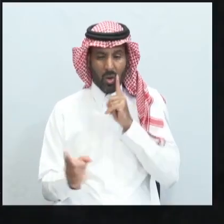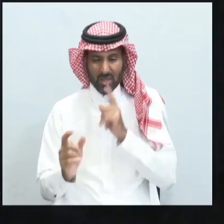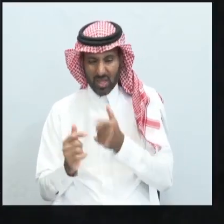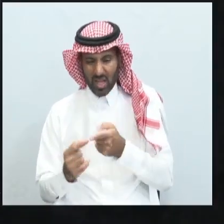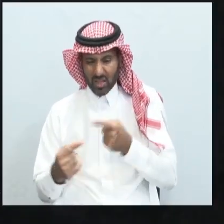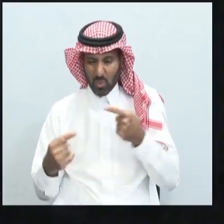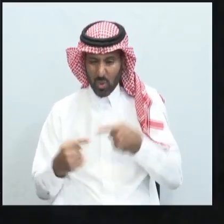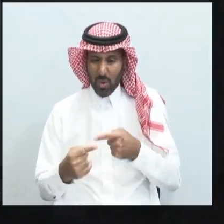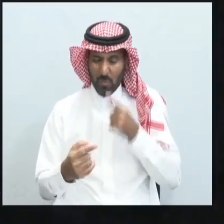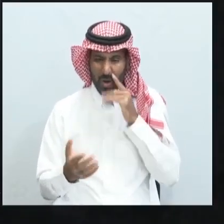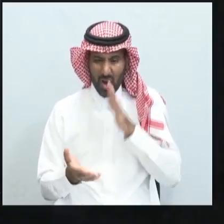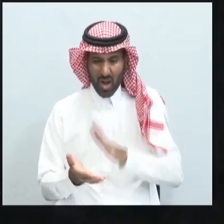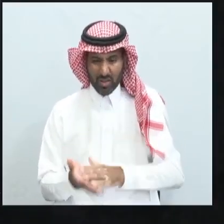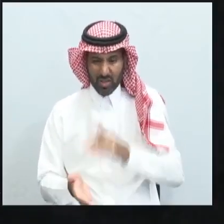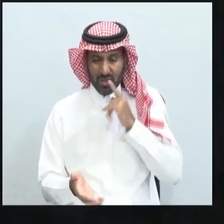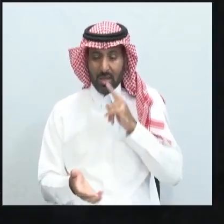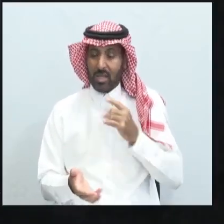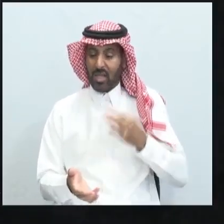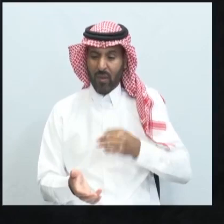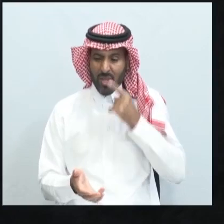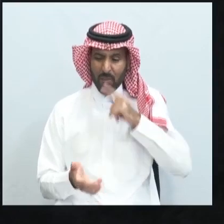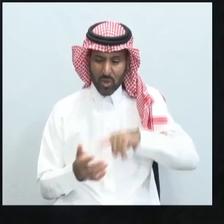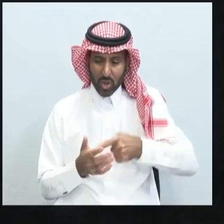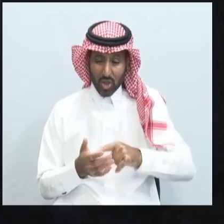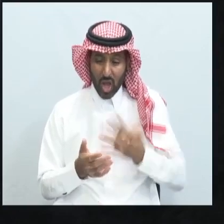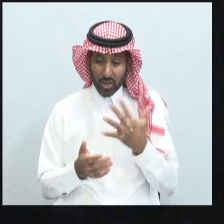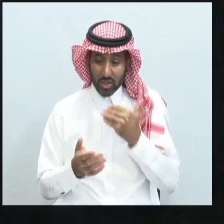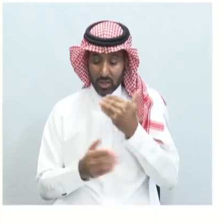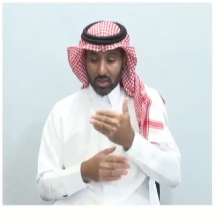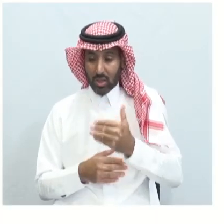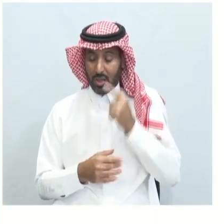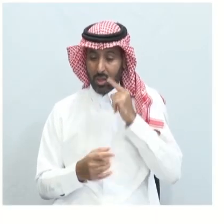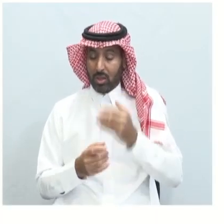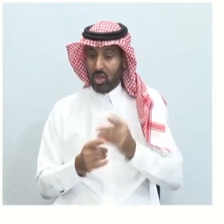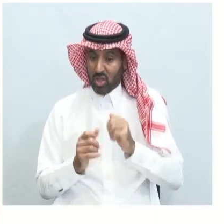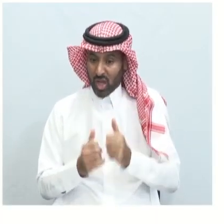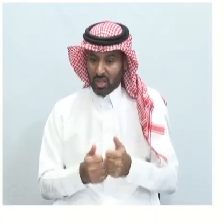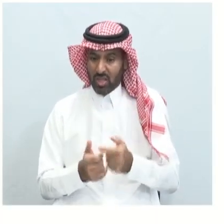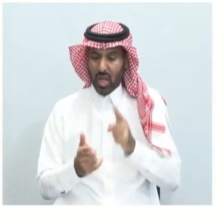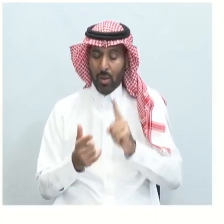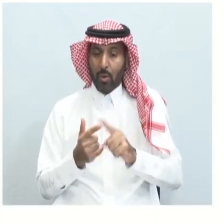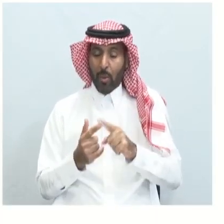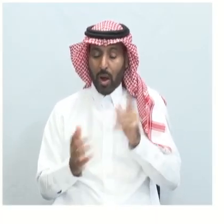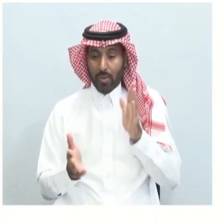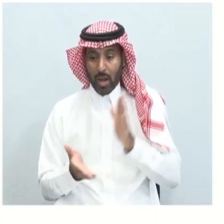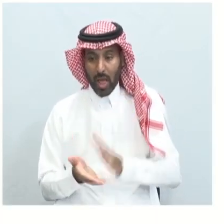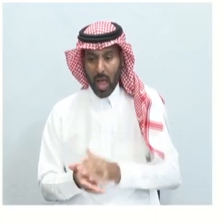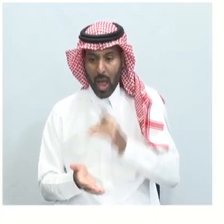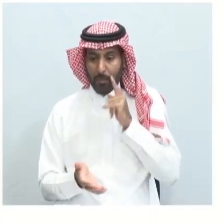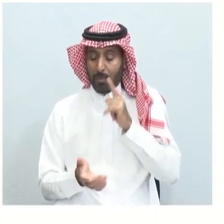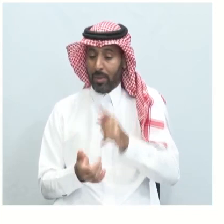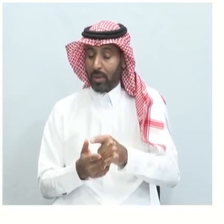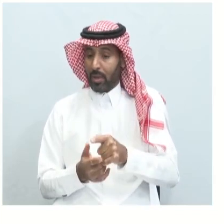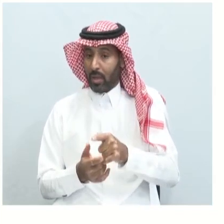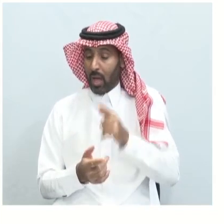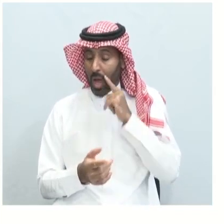والمخاطر لاستخدام هذه التقنيات وهي انها تشكل تحديات ومخاطر كبيره على امن وخصوصيه